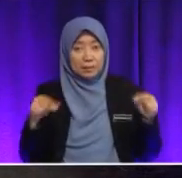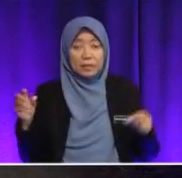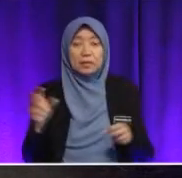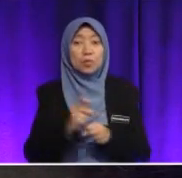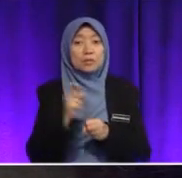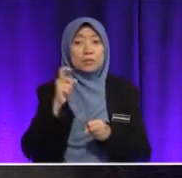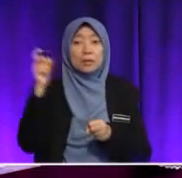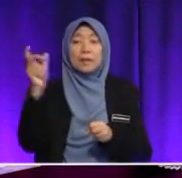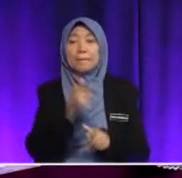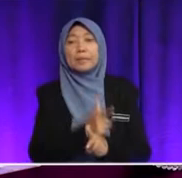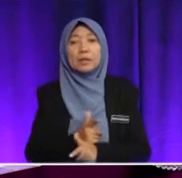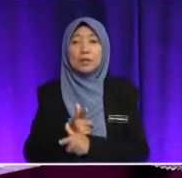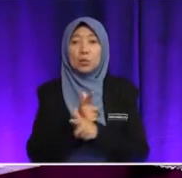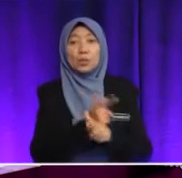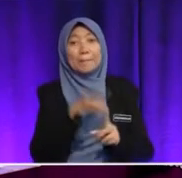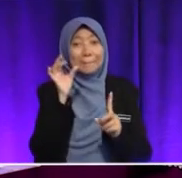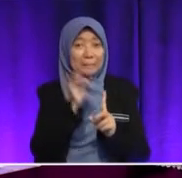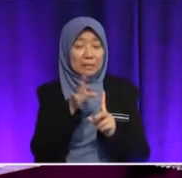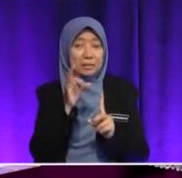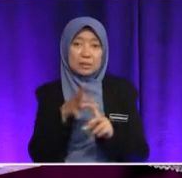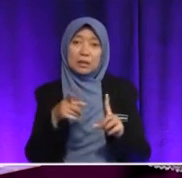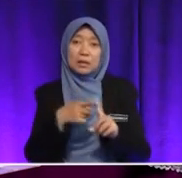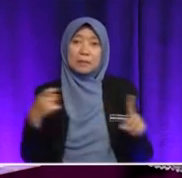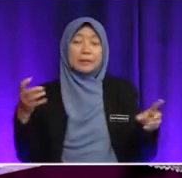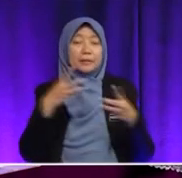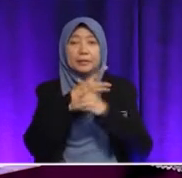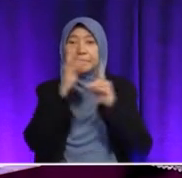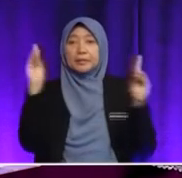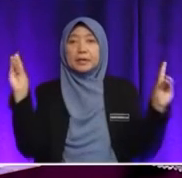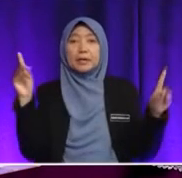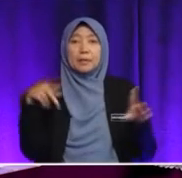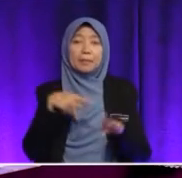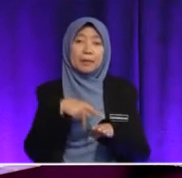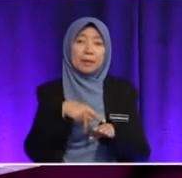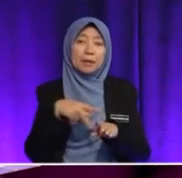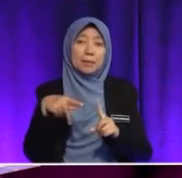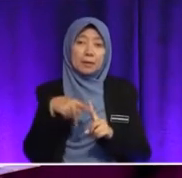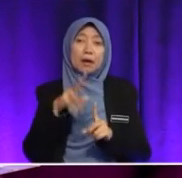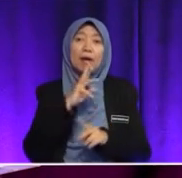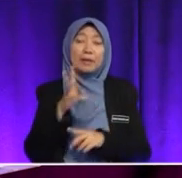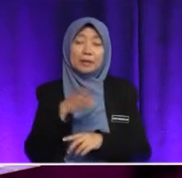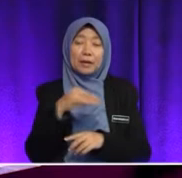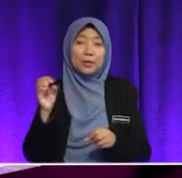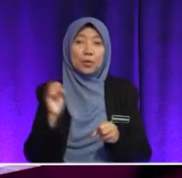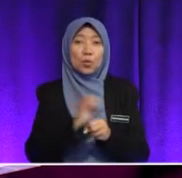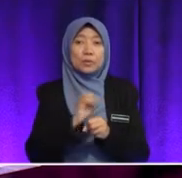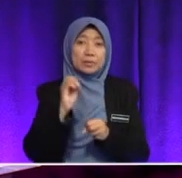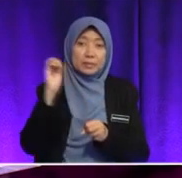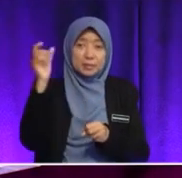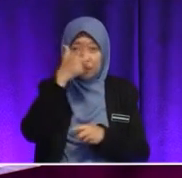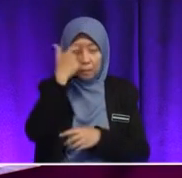terbentuk di melindungi besi daripada terdedah kepada air dan oksigen the